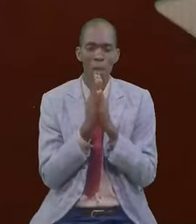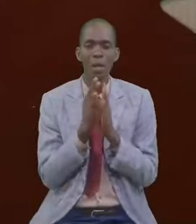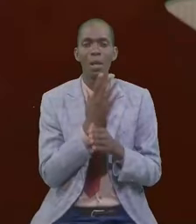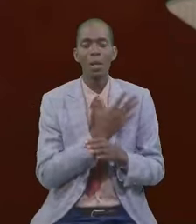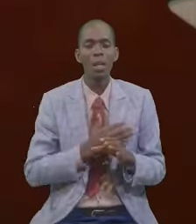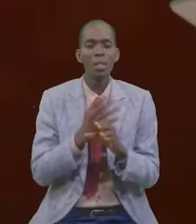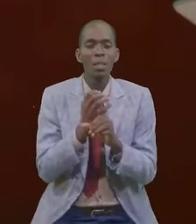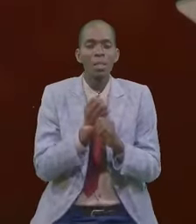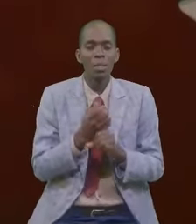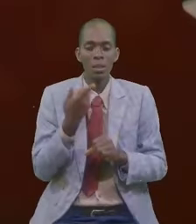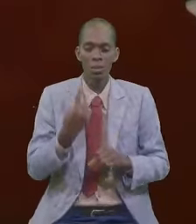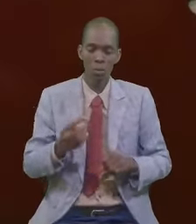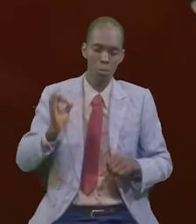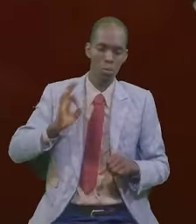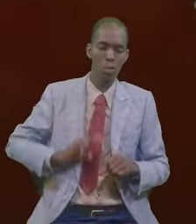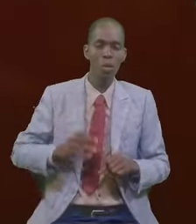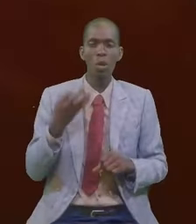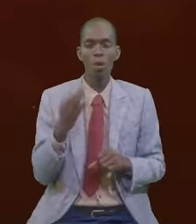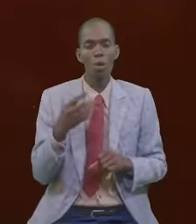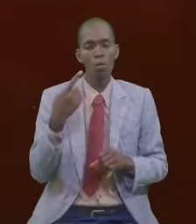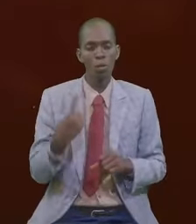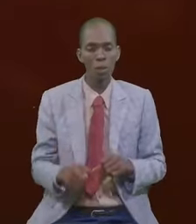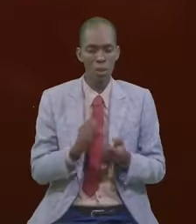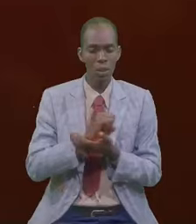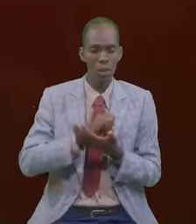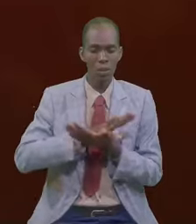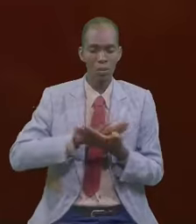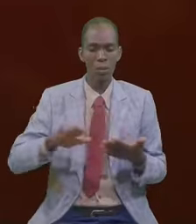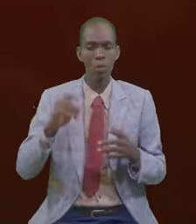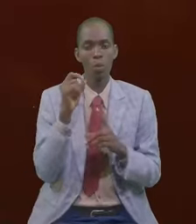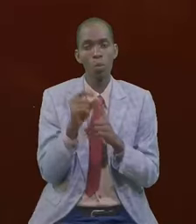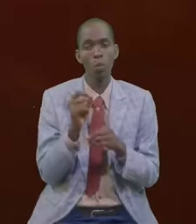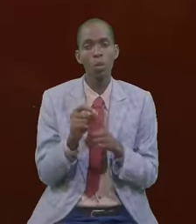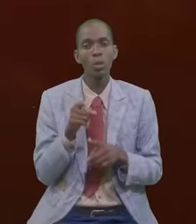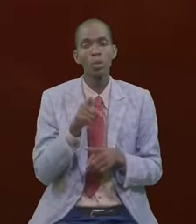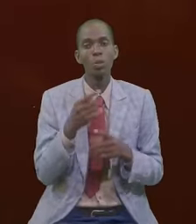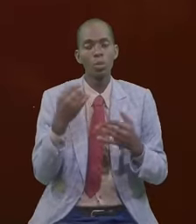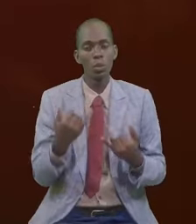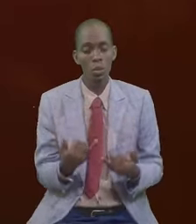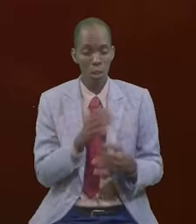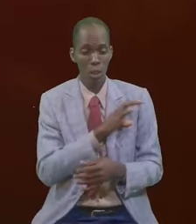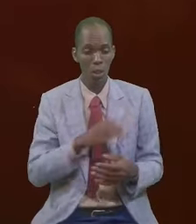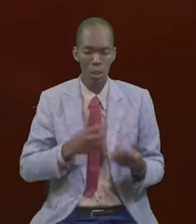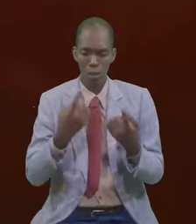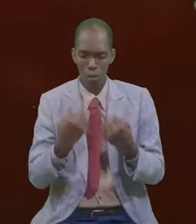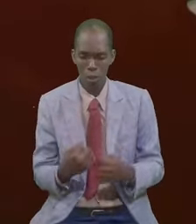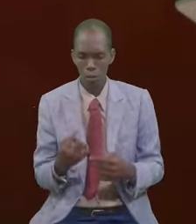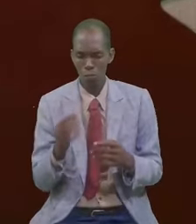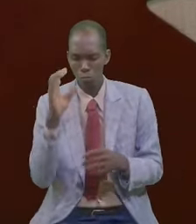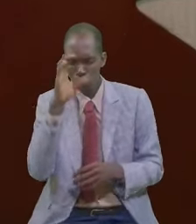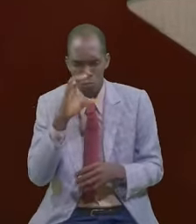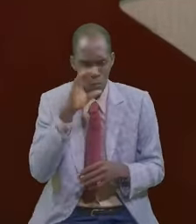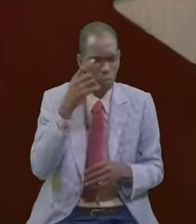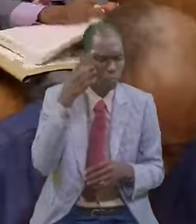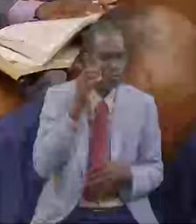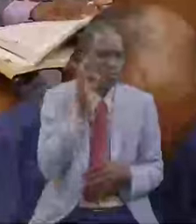même prière, et que nous recevions les avantages de la parole sanctificatrice. Alors, il viendra et va chercher